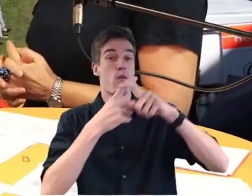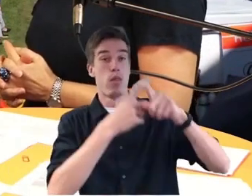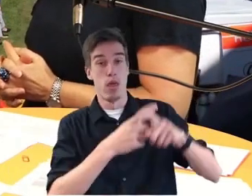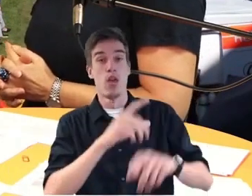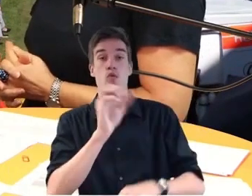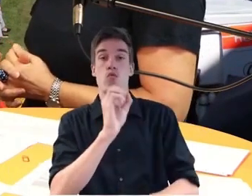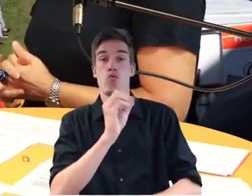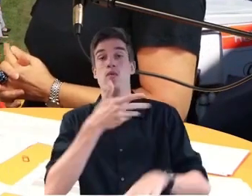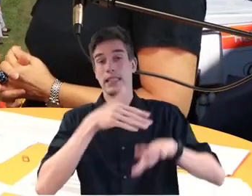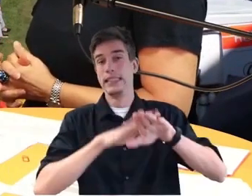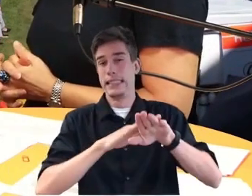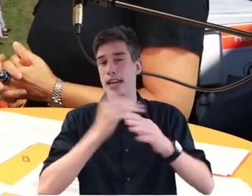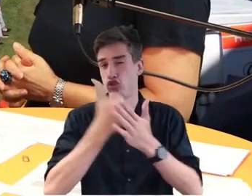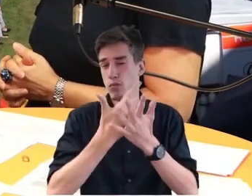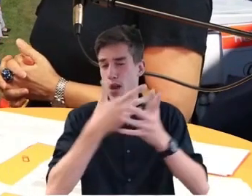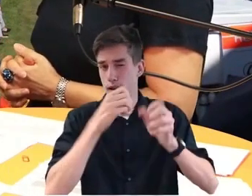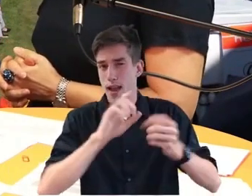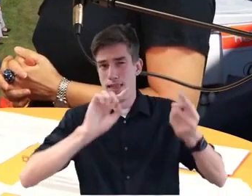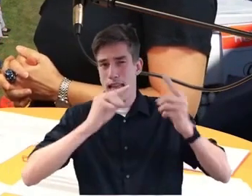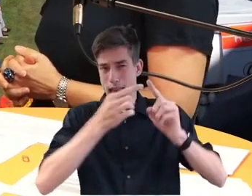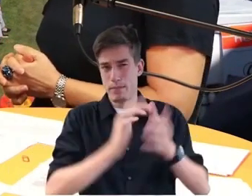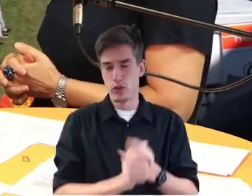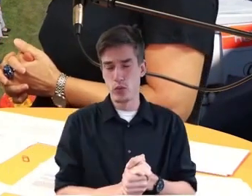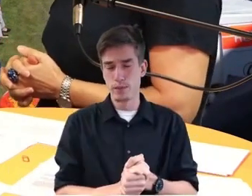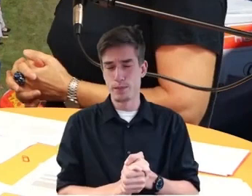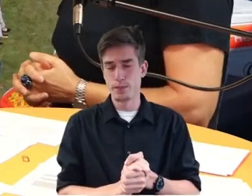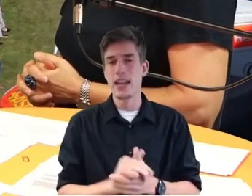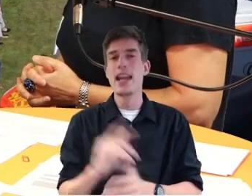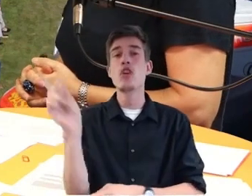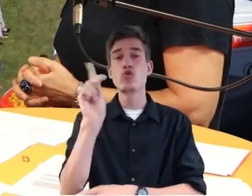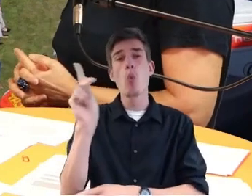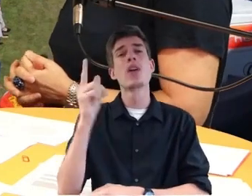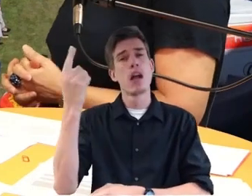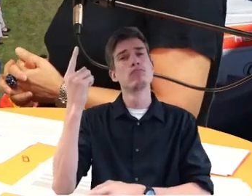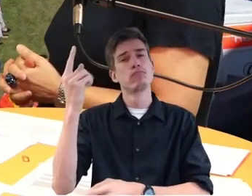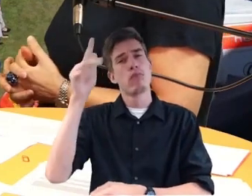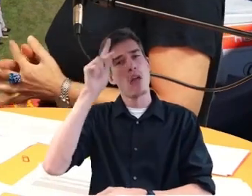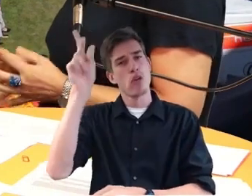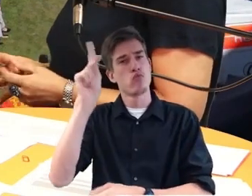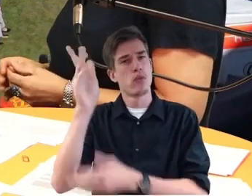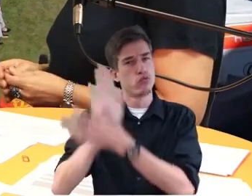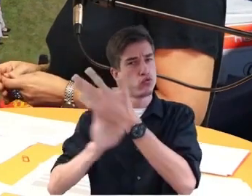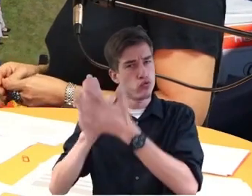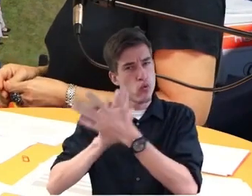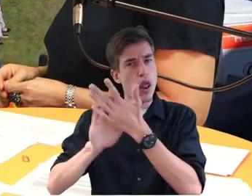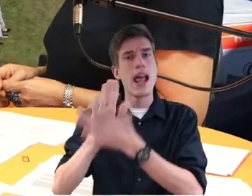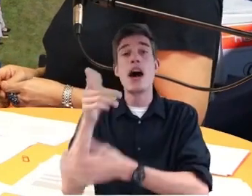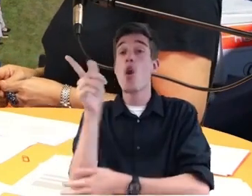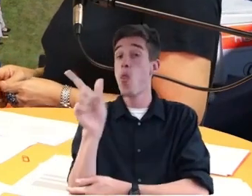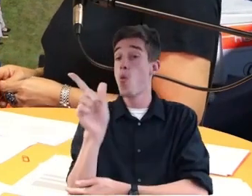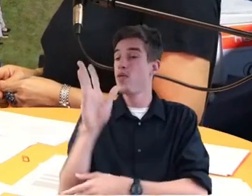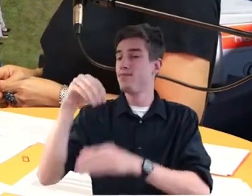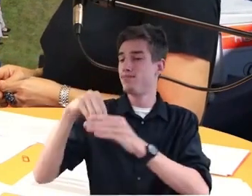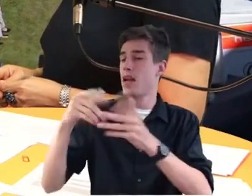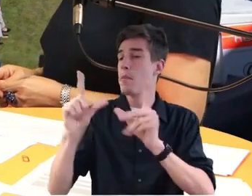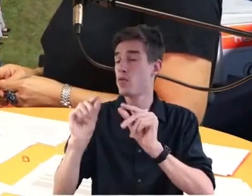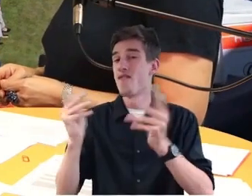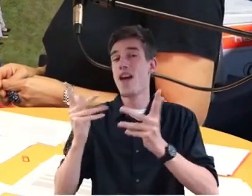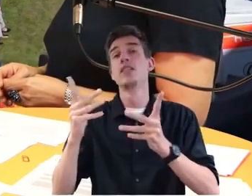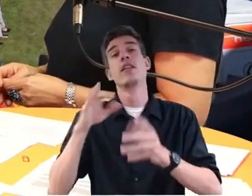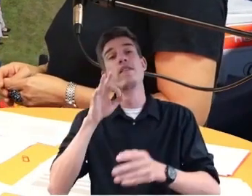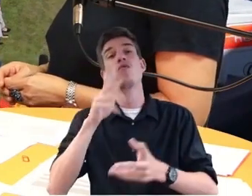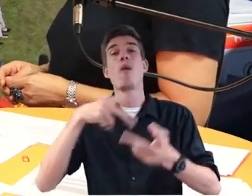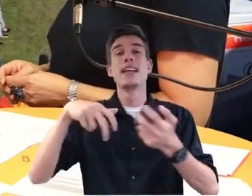werden wir gerade vom kollegen auf brüder schon einiges über übungen gehört die lukács ist eine strategische